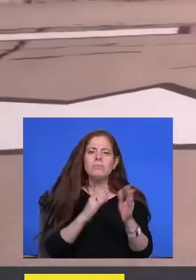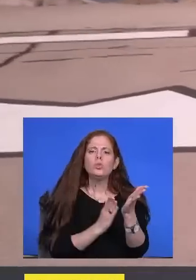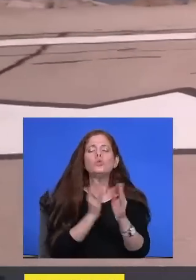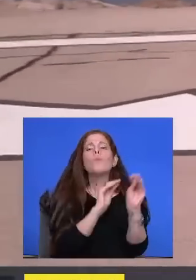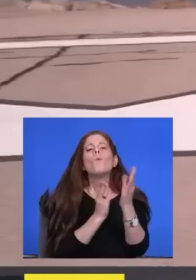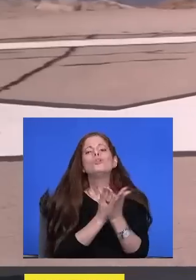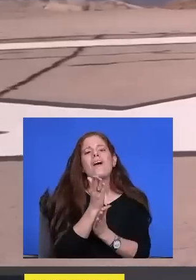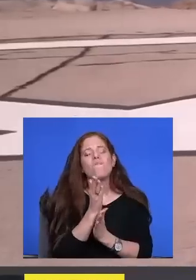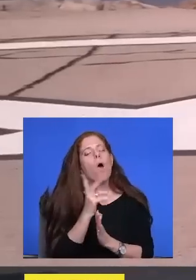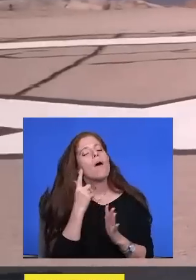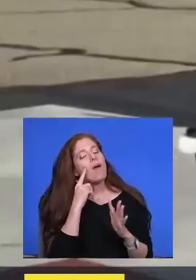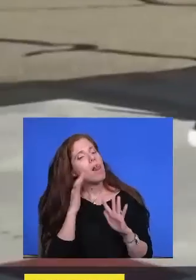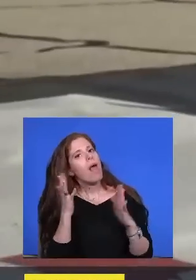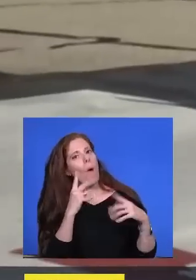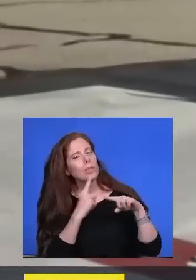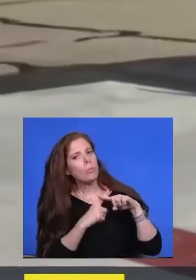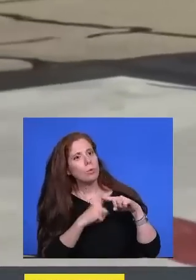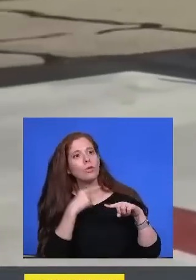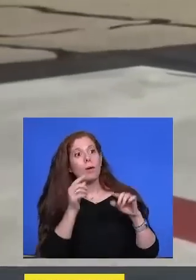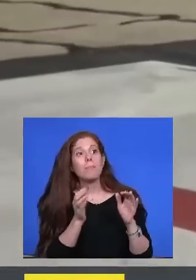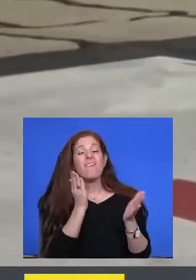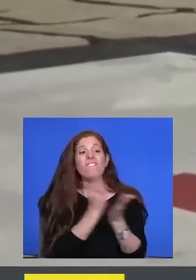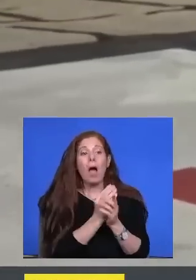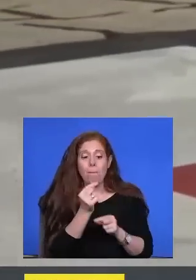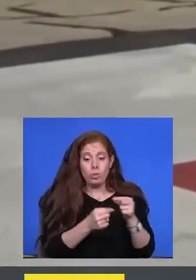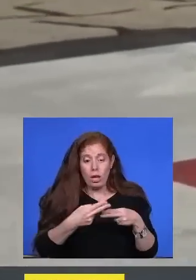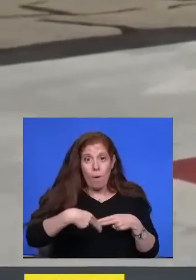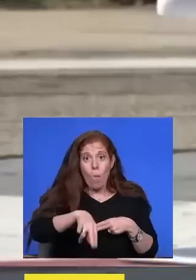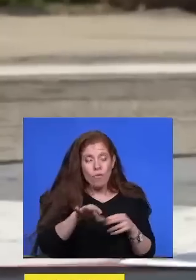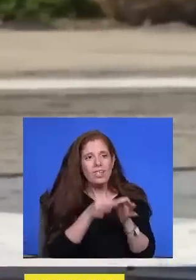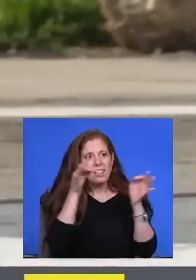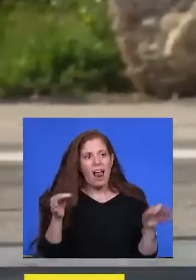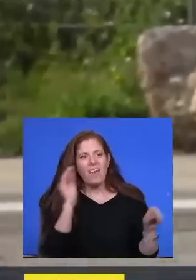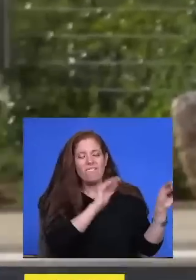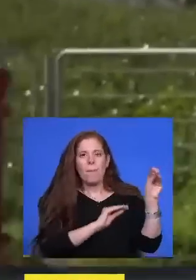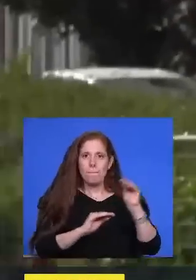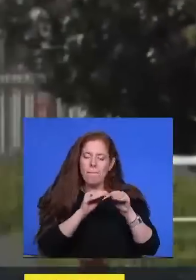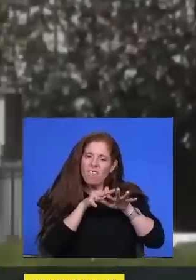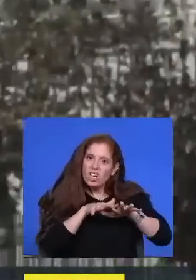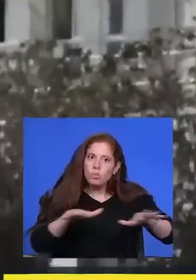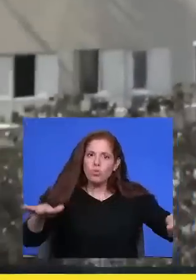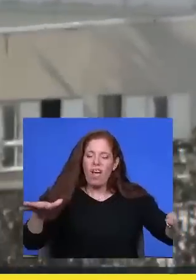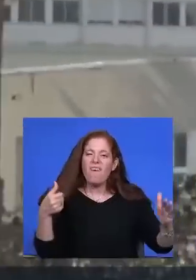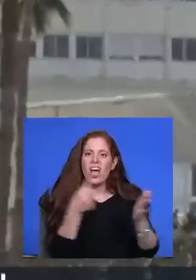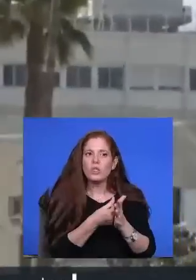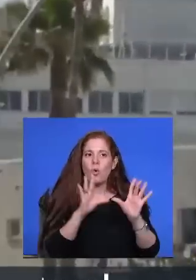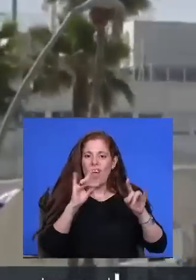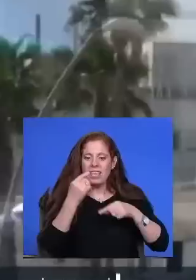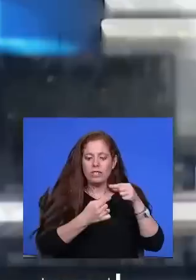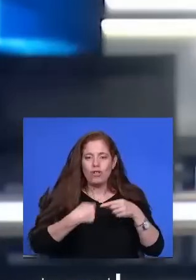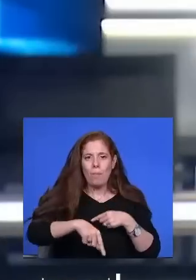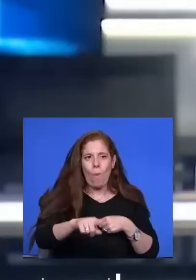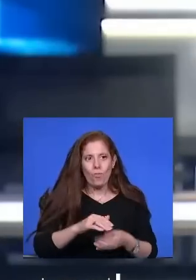אבל הערכות האופטימיות מדברות על התחלה כבר בשנים הקרובות ומעבר לשימוש נרחב עד לסוף העשור הקרוב.